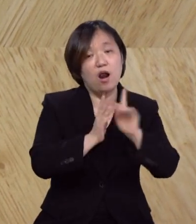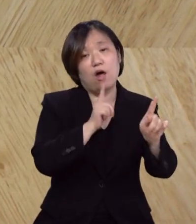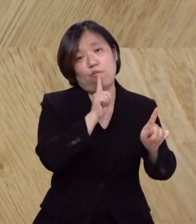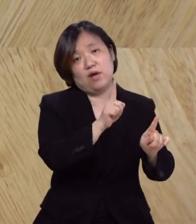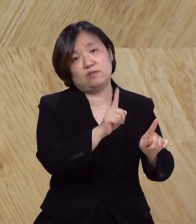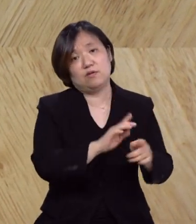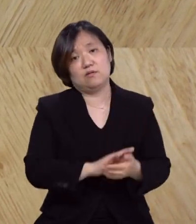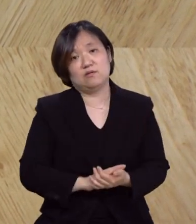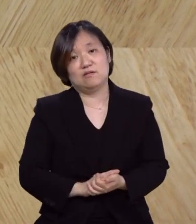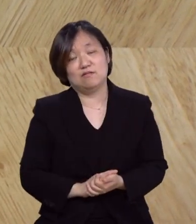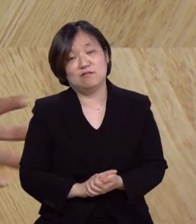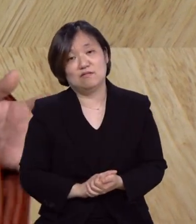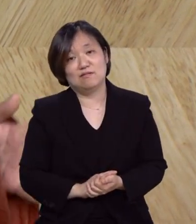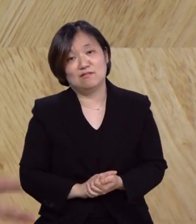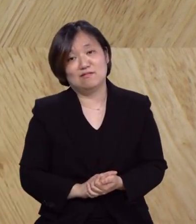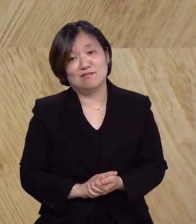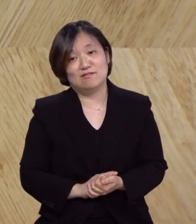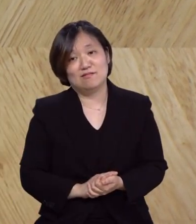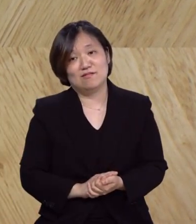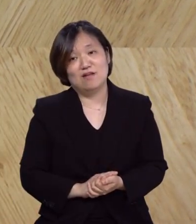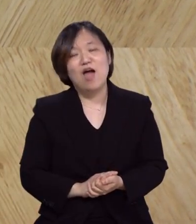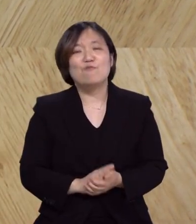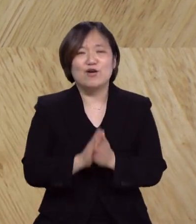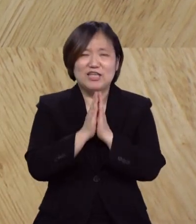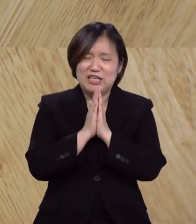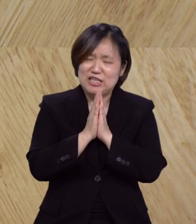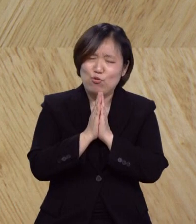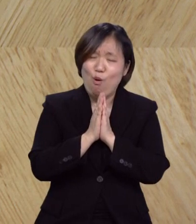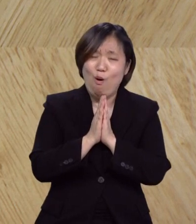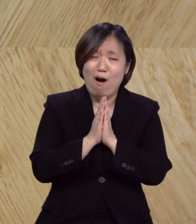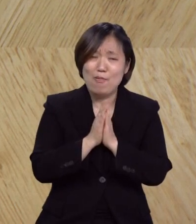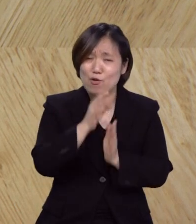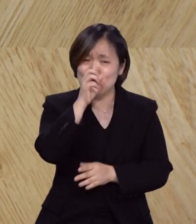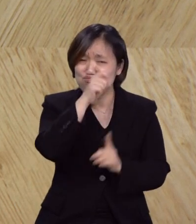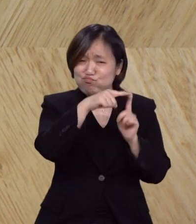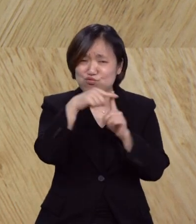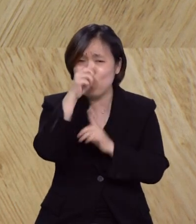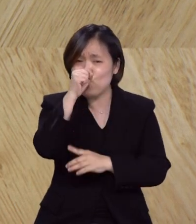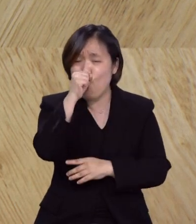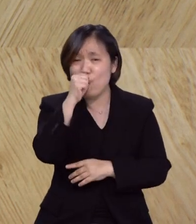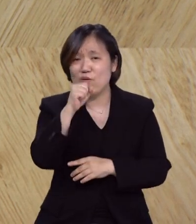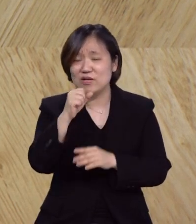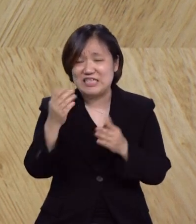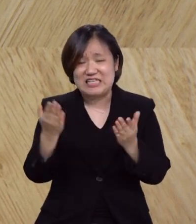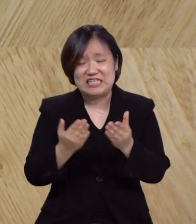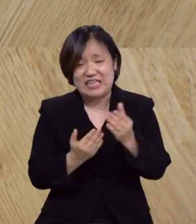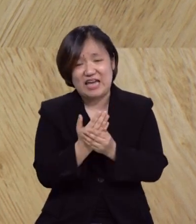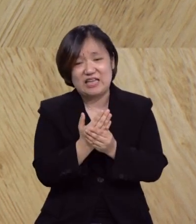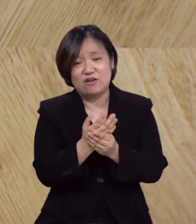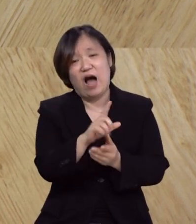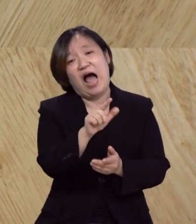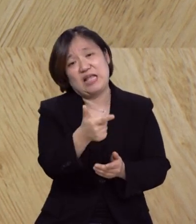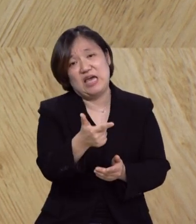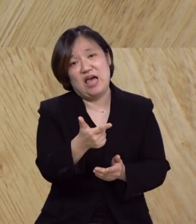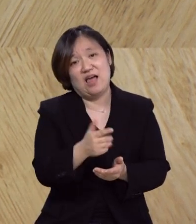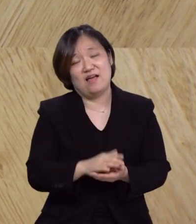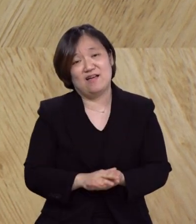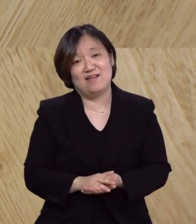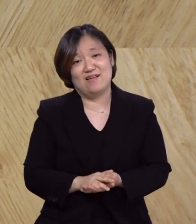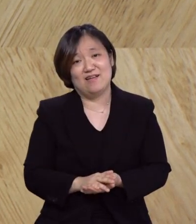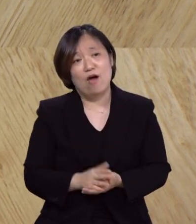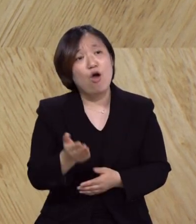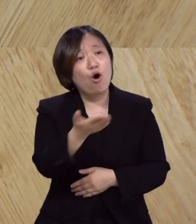좋은 기도를 한다고 무조건 좋은 일이 생기는 건 아닙니다 불자라면 명확하게 이제는